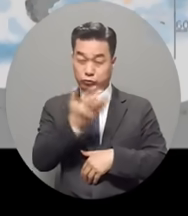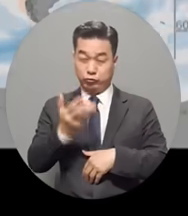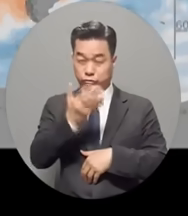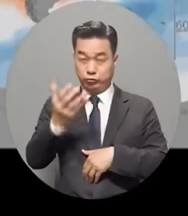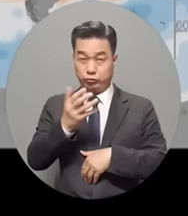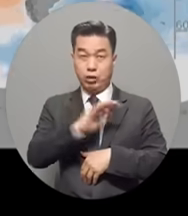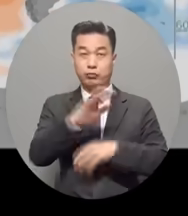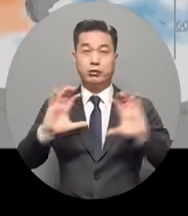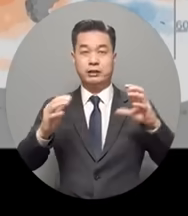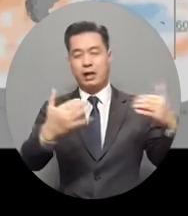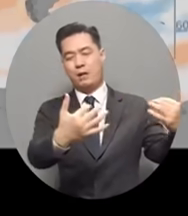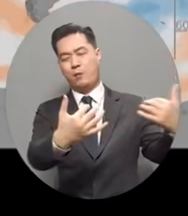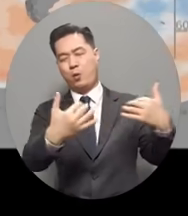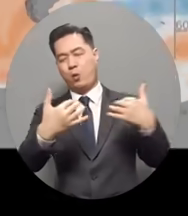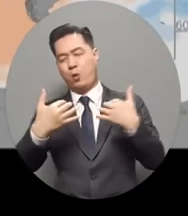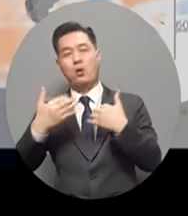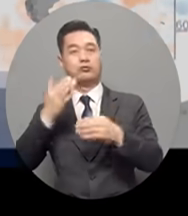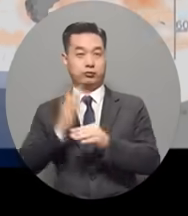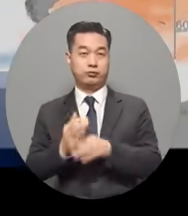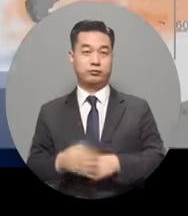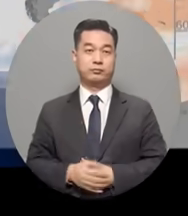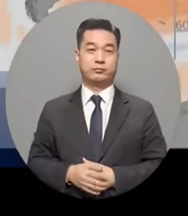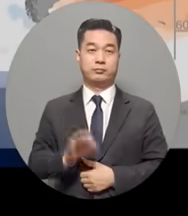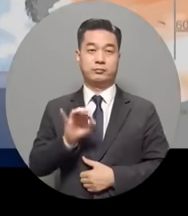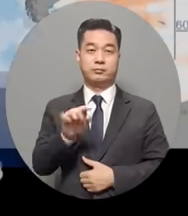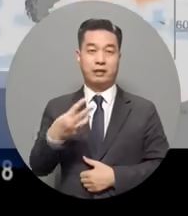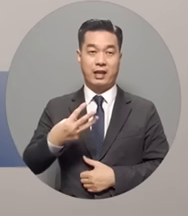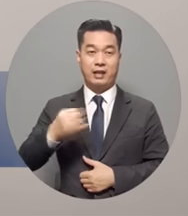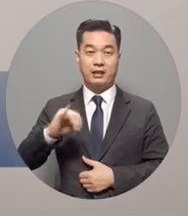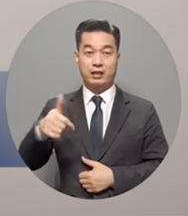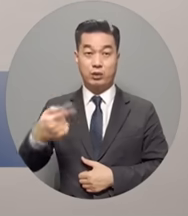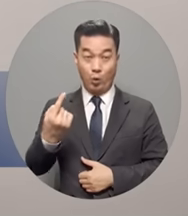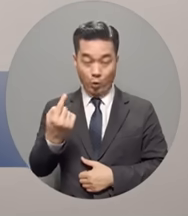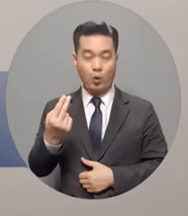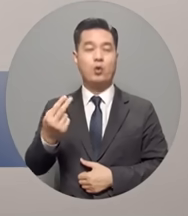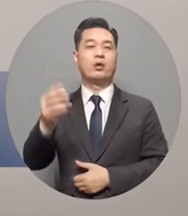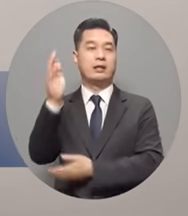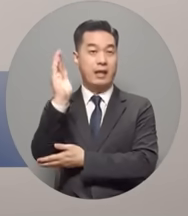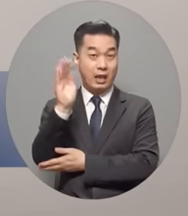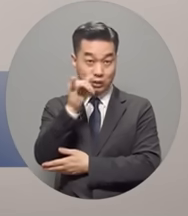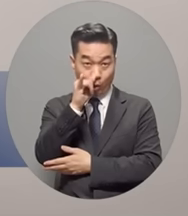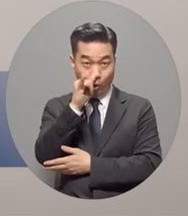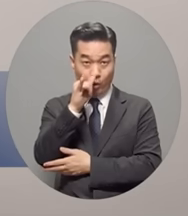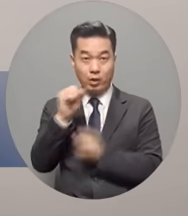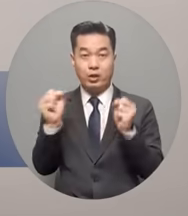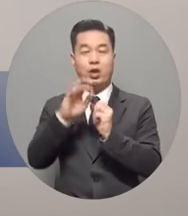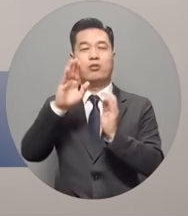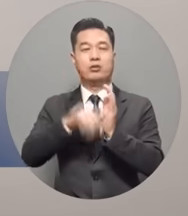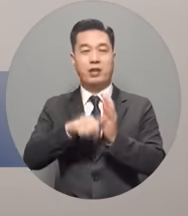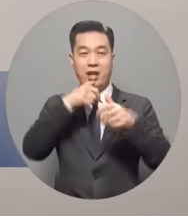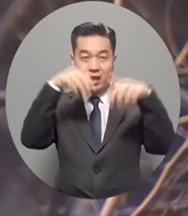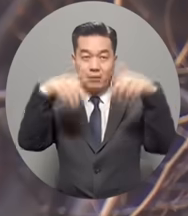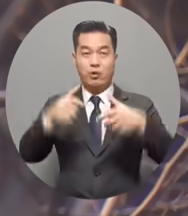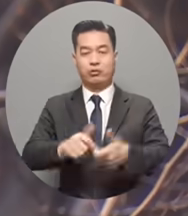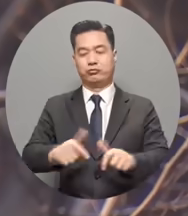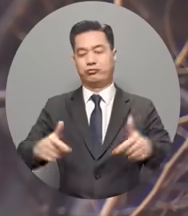공급하고 있다는 분석입니다. 엘니뇨 얘기를 안할 수가 없는데 엘니뇨 때는 겨울철 강수량이 늘어나는 경향이